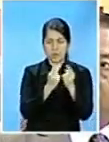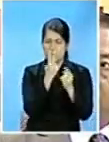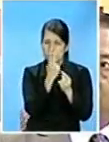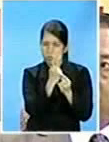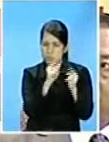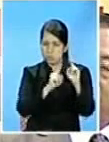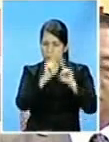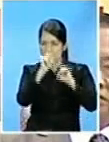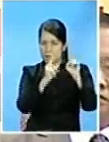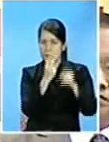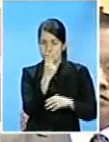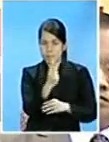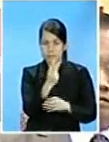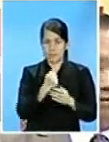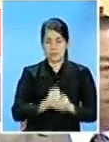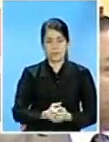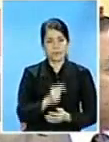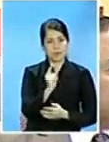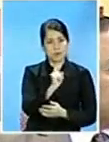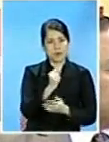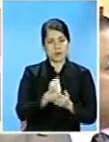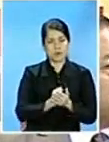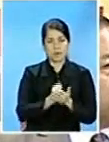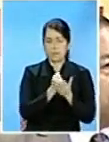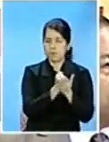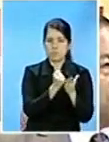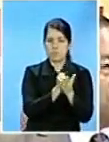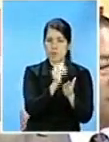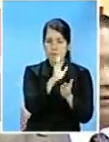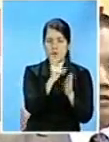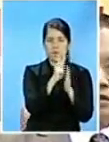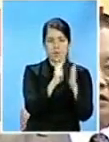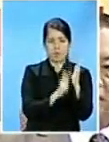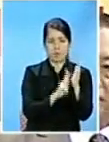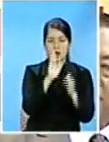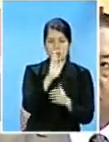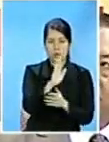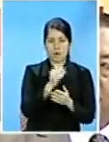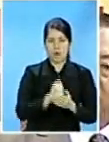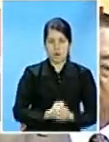ว่าเขาไม่สามารถที่ช่วยได้ตามกฎหมายเขาดังนั้นเขาจึงกลับไปครับ